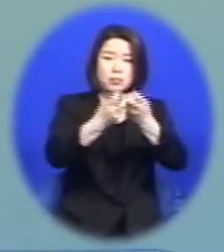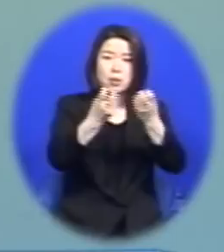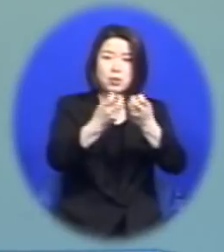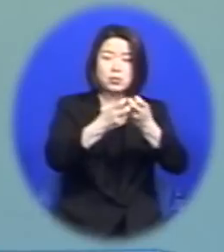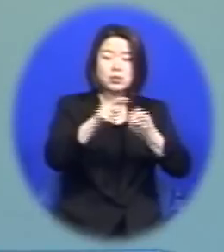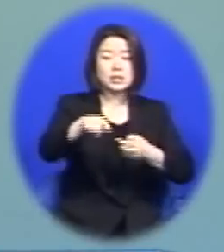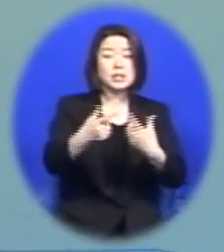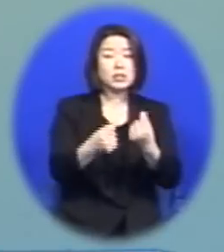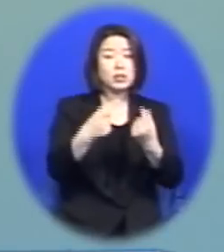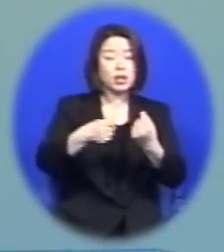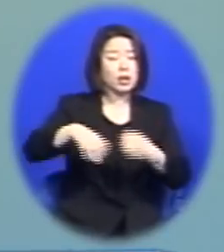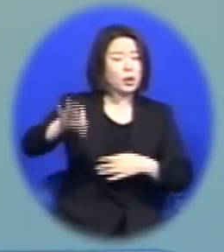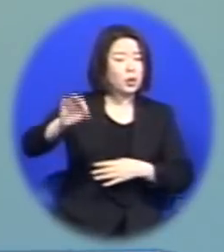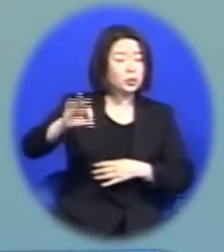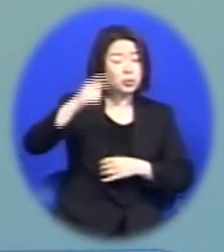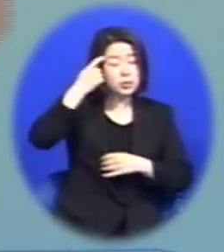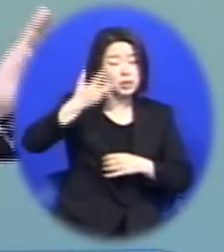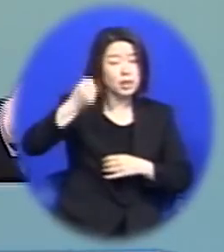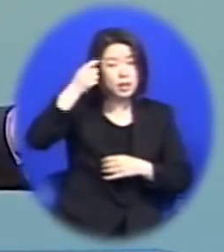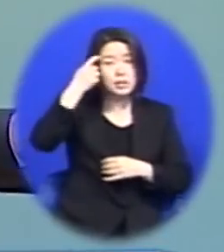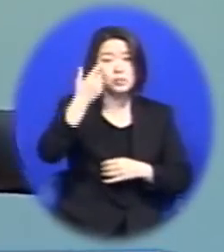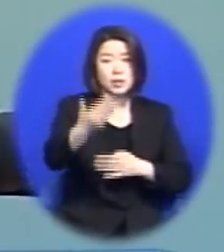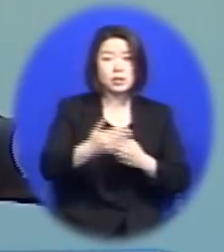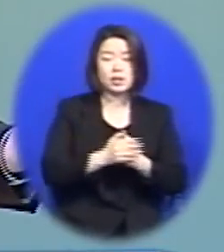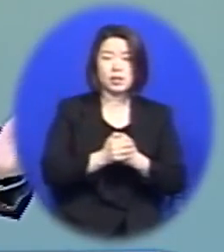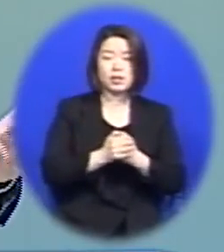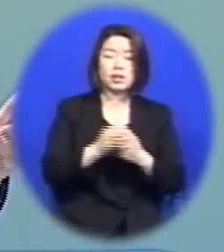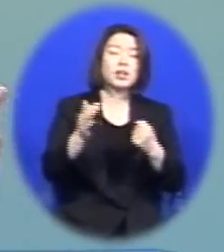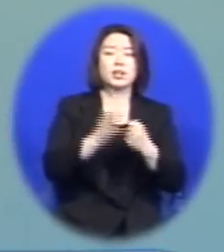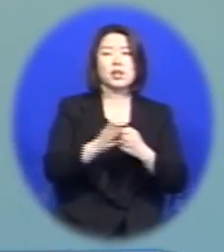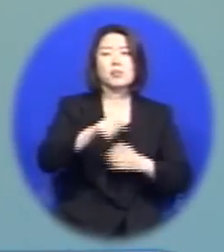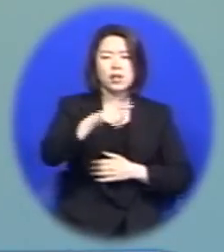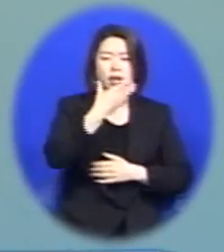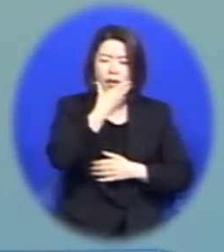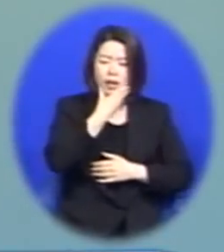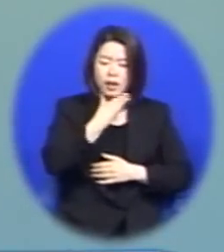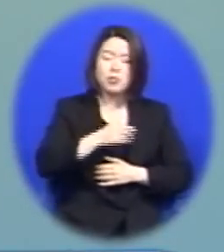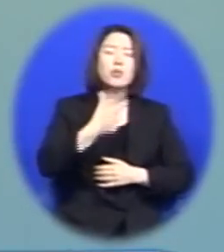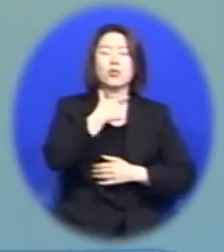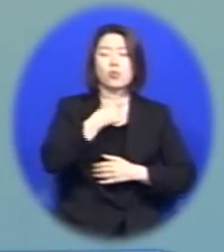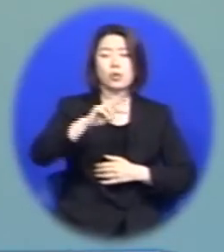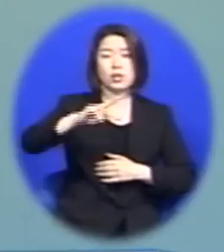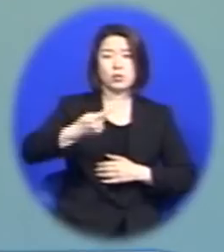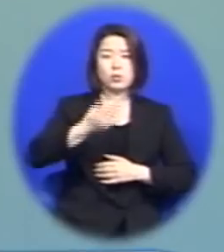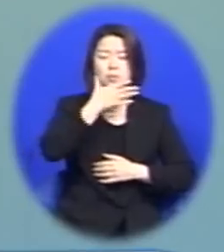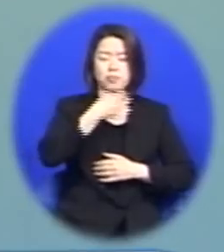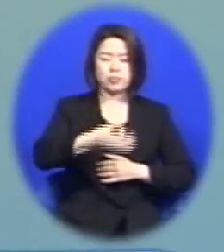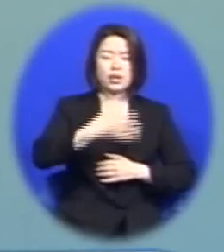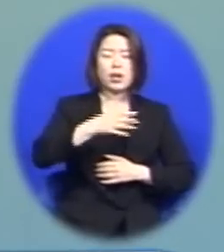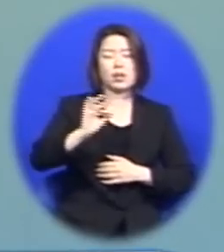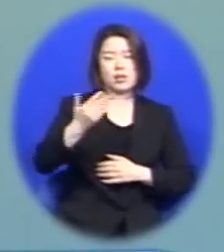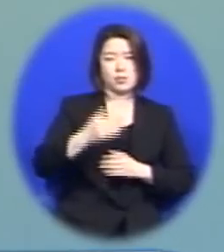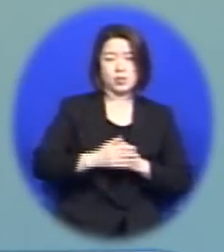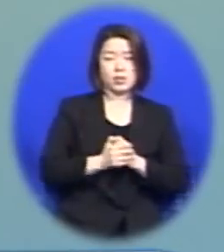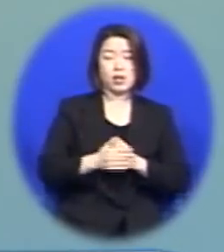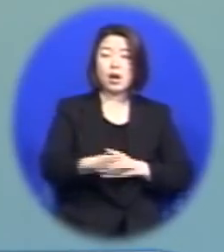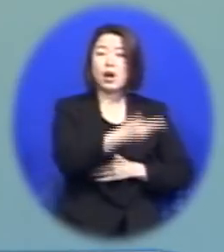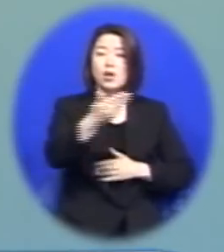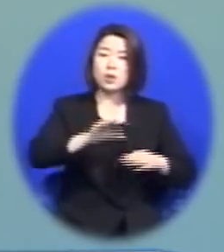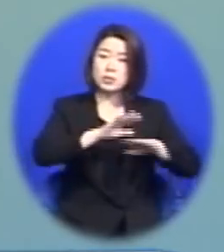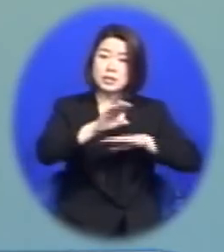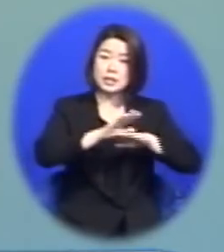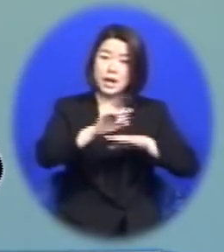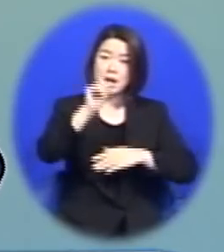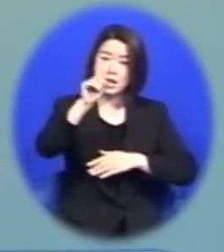됩니까 그러니 그렇게 행복을 원해도 불행하게 사는 것 여러분 2차 1 자동차